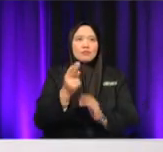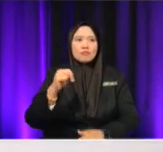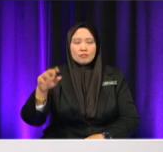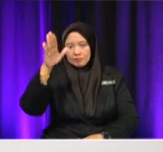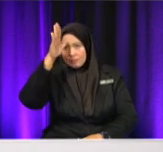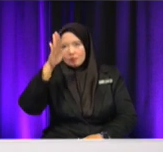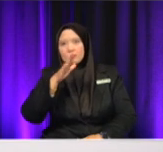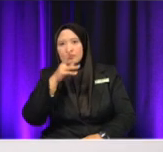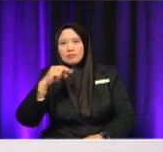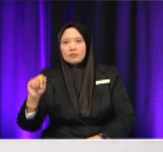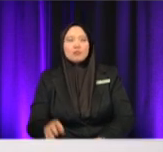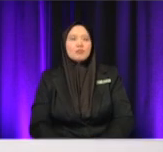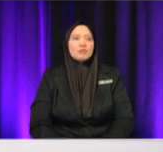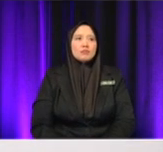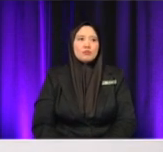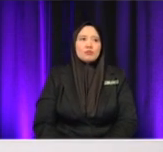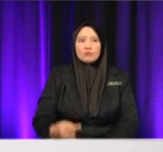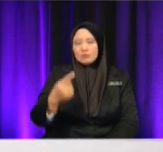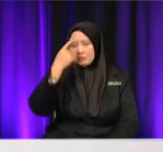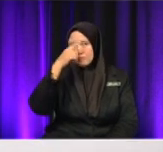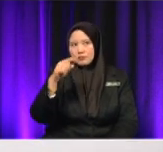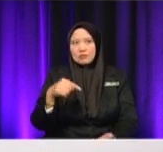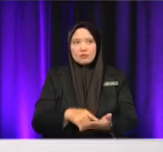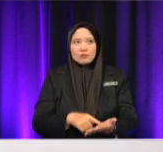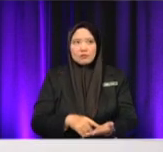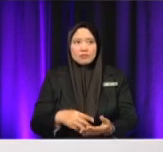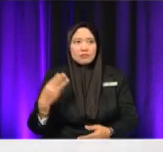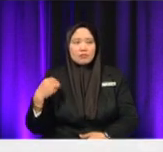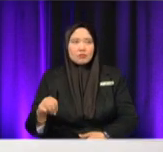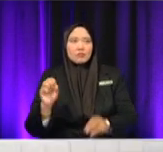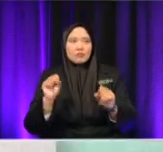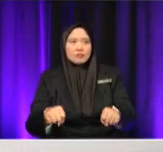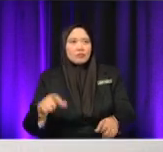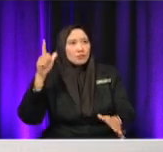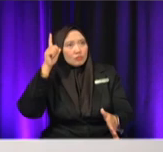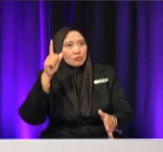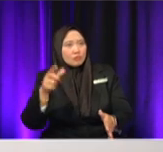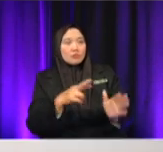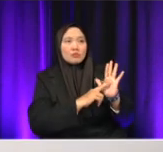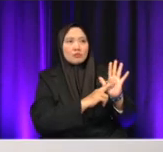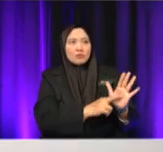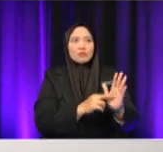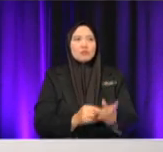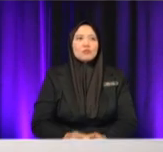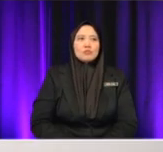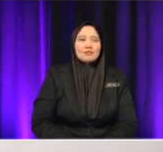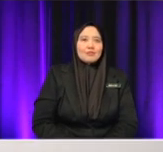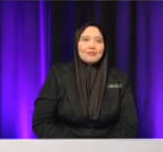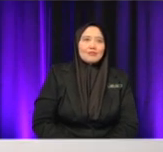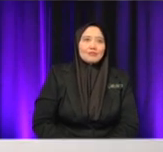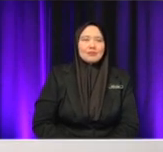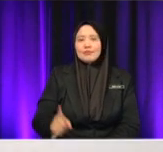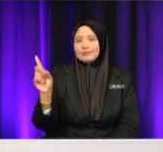berada di rumah dan juga berada di studio Jadi mereka rujukan untuk topik kita katanya penting topik kita pada hari ini